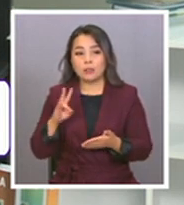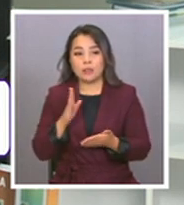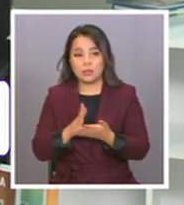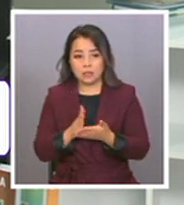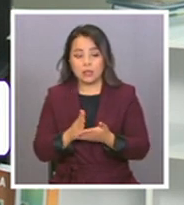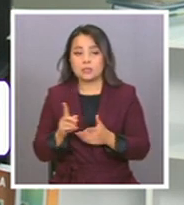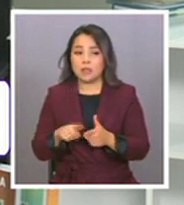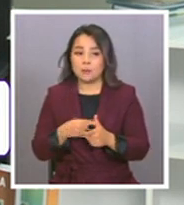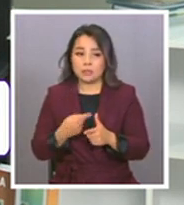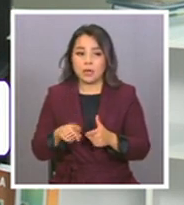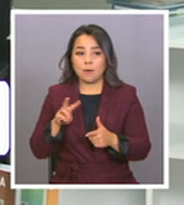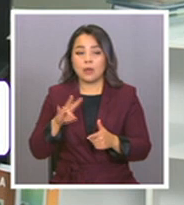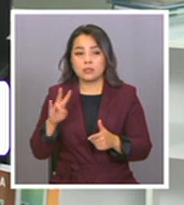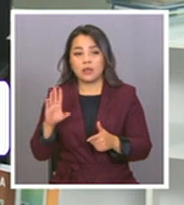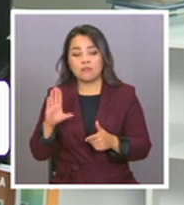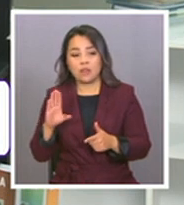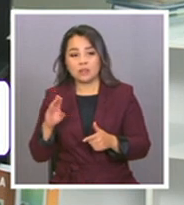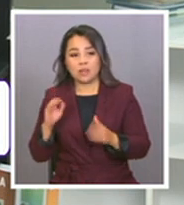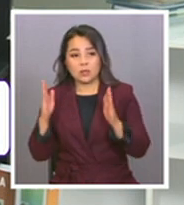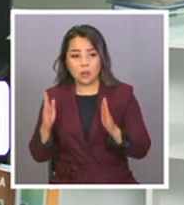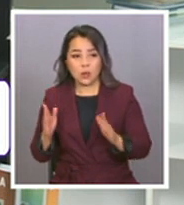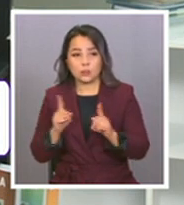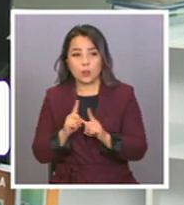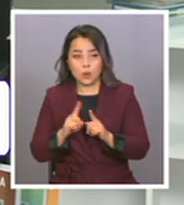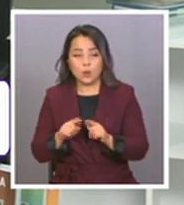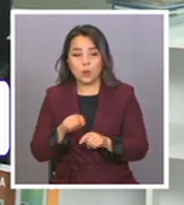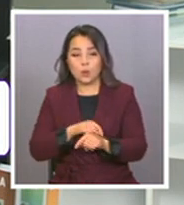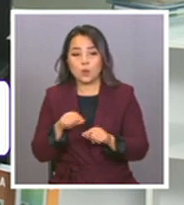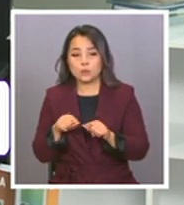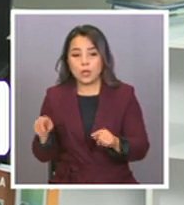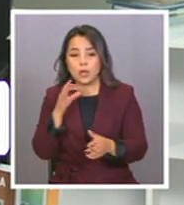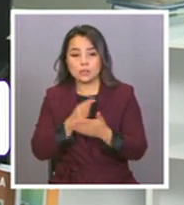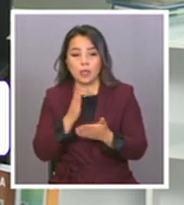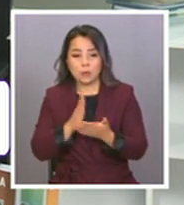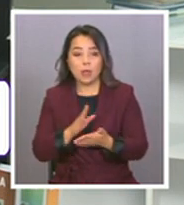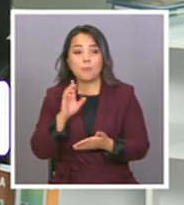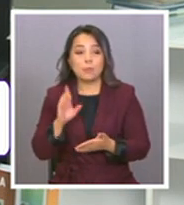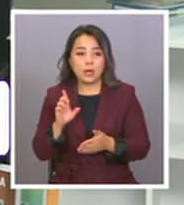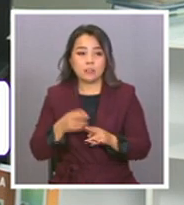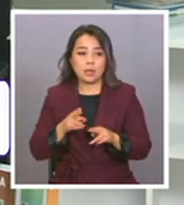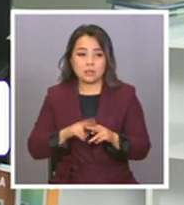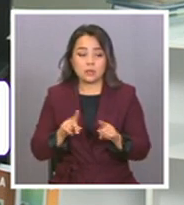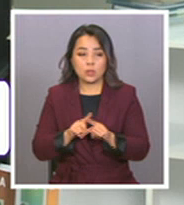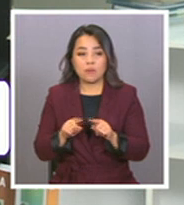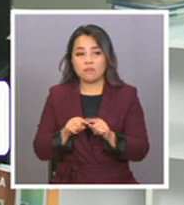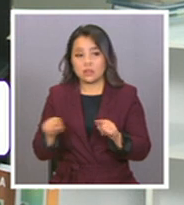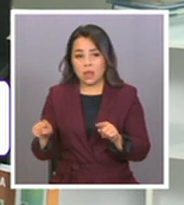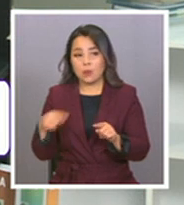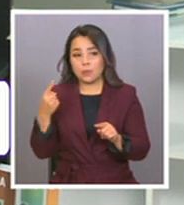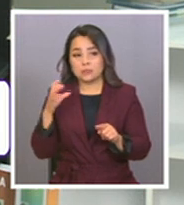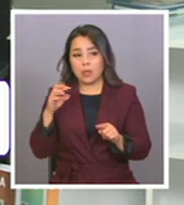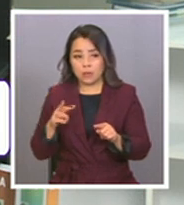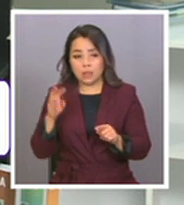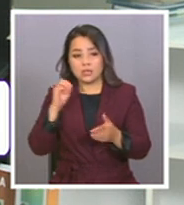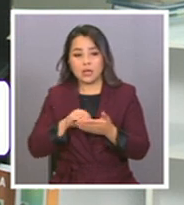немесе MN векторының ұзындығы деп айтуға болады екен. B векторының, мына жерде 1 сантиметр деп